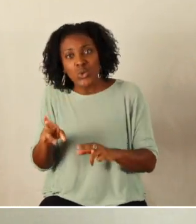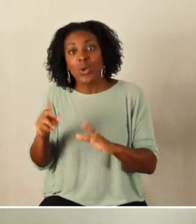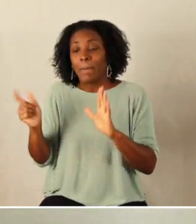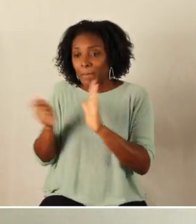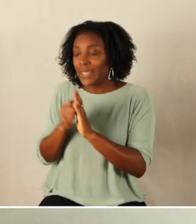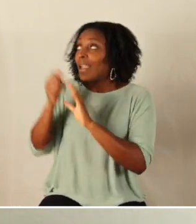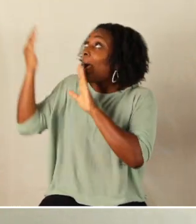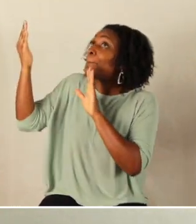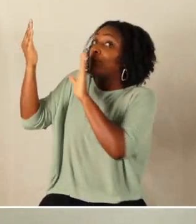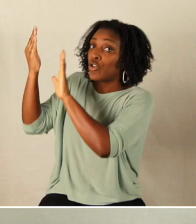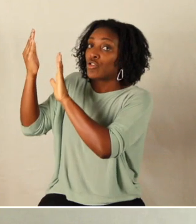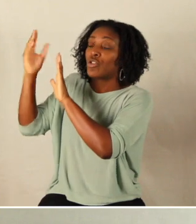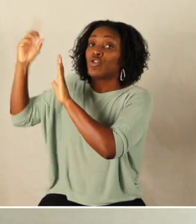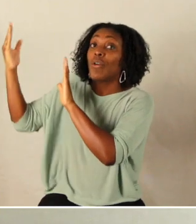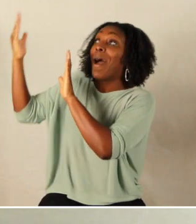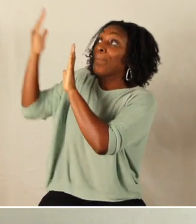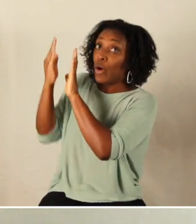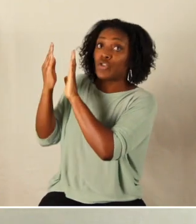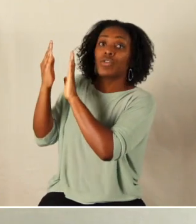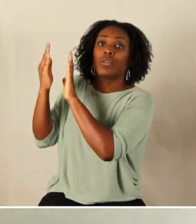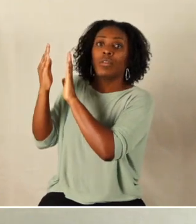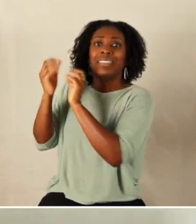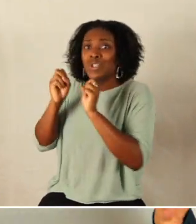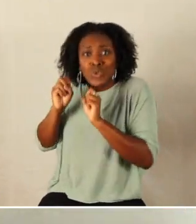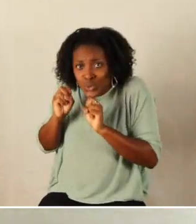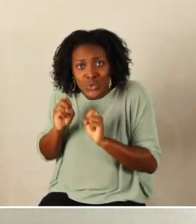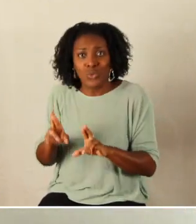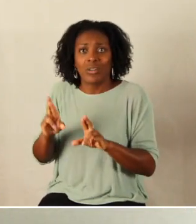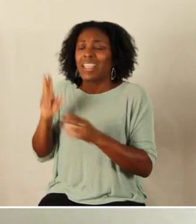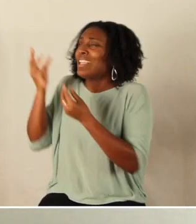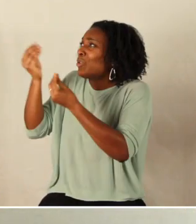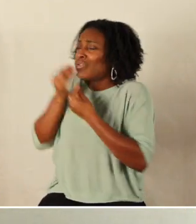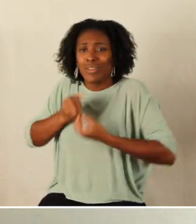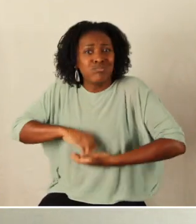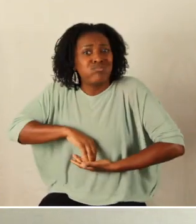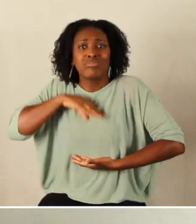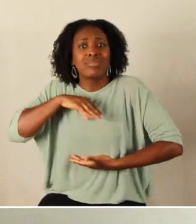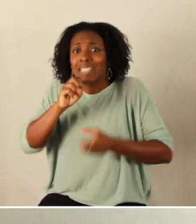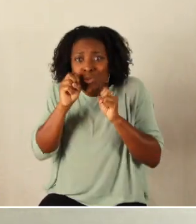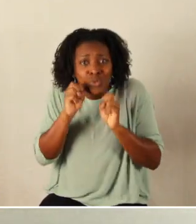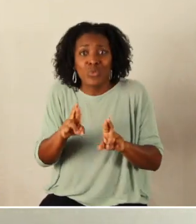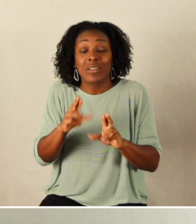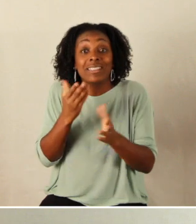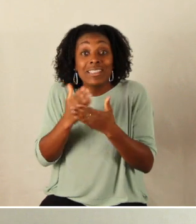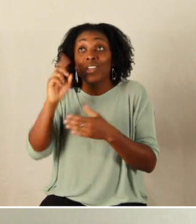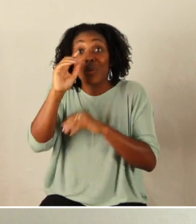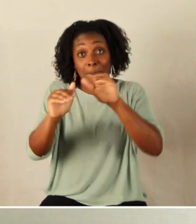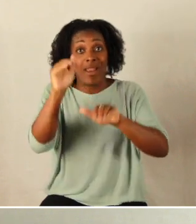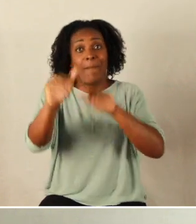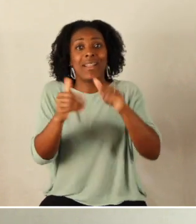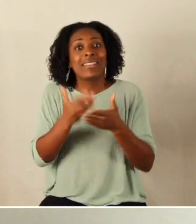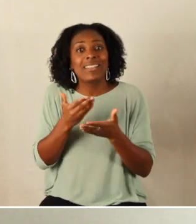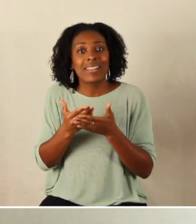vas t'approcher de Dieu, il va s'approcher de toi. Et que tu vas être ressourcé dans sa présence. C'est ça l'appel de Dieu sur nos vies